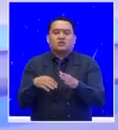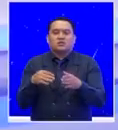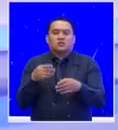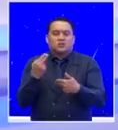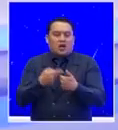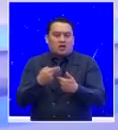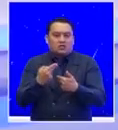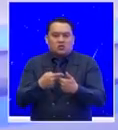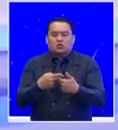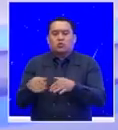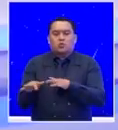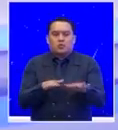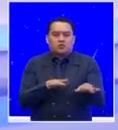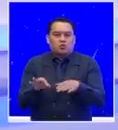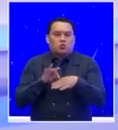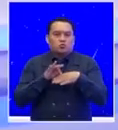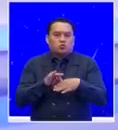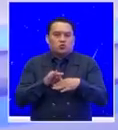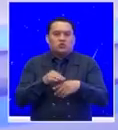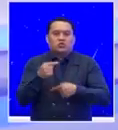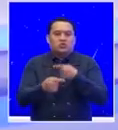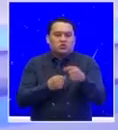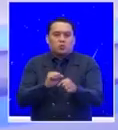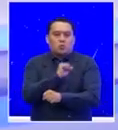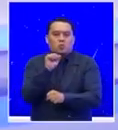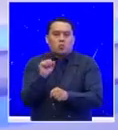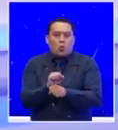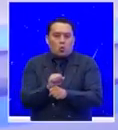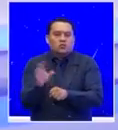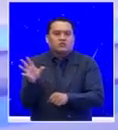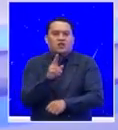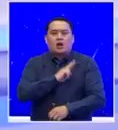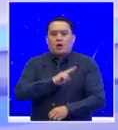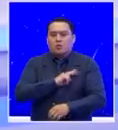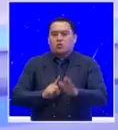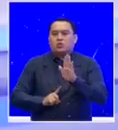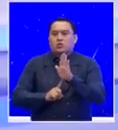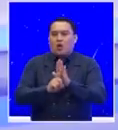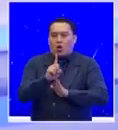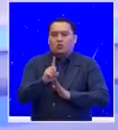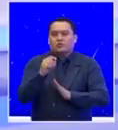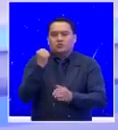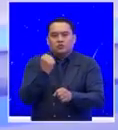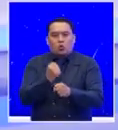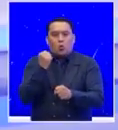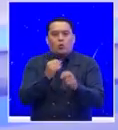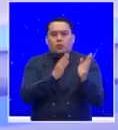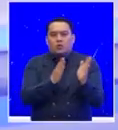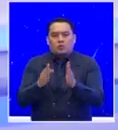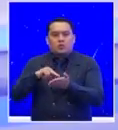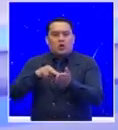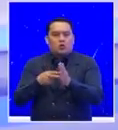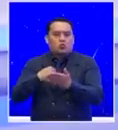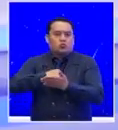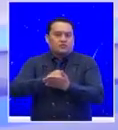техники и самих тружеников села через карантинные посты. Благодаря чему все работы начались и ведутся в строгом соответствии с планом.